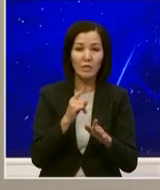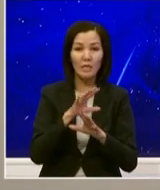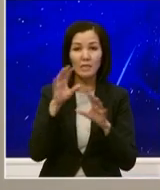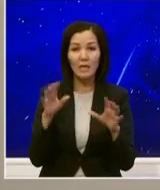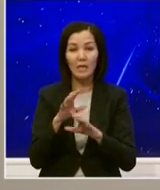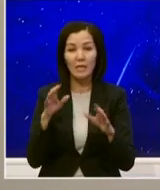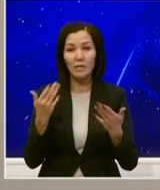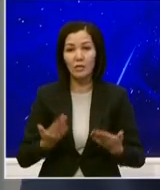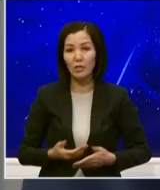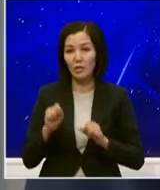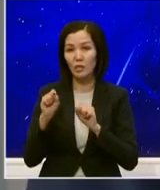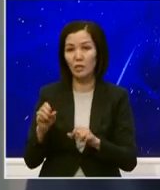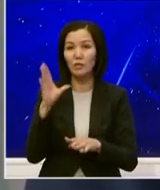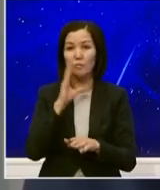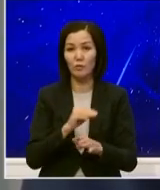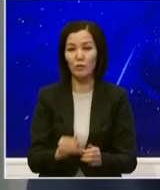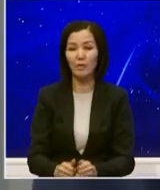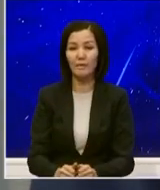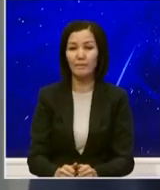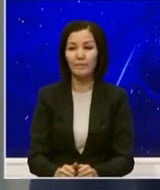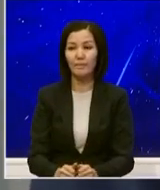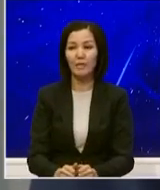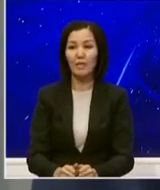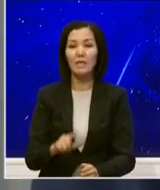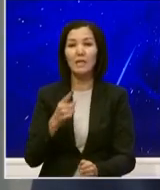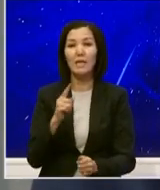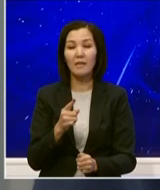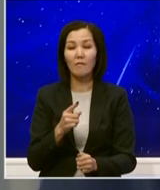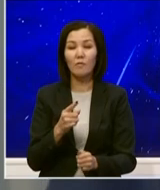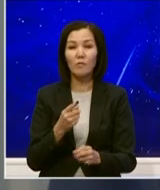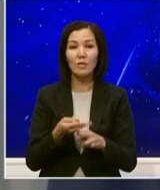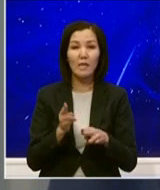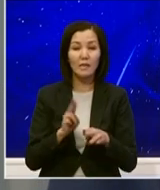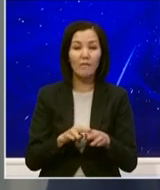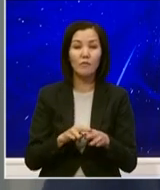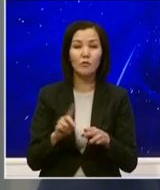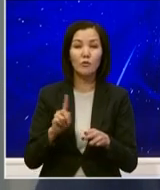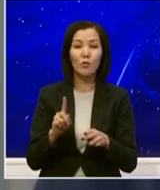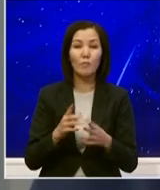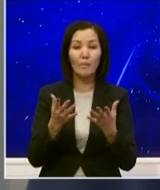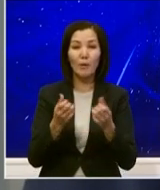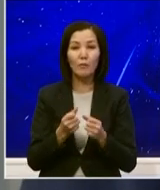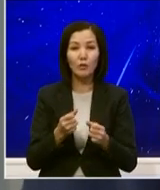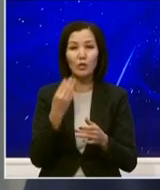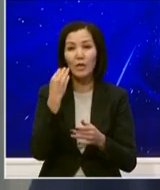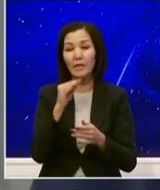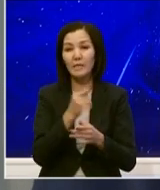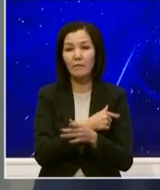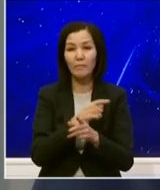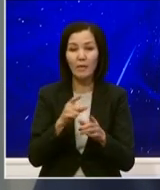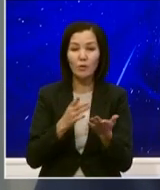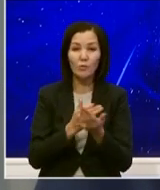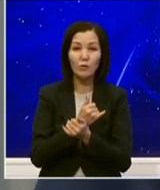больше детских жизней. Для того, чтобы повысить качество медицинской помощи таким детям. Но я еще хочу сказать,